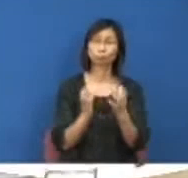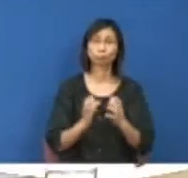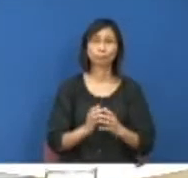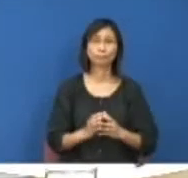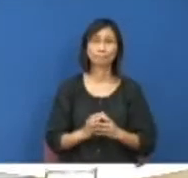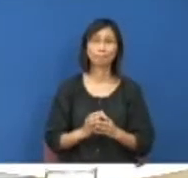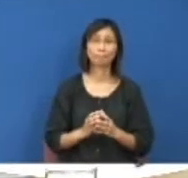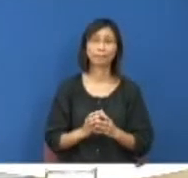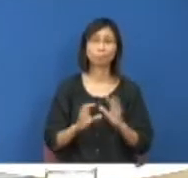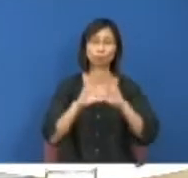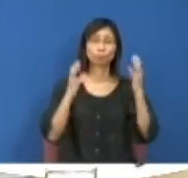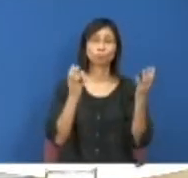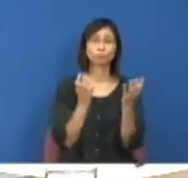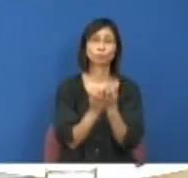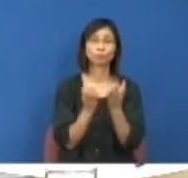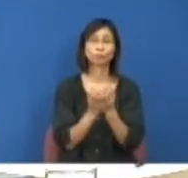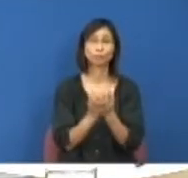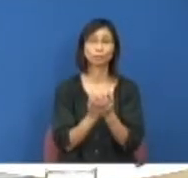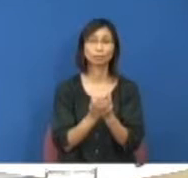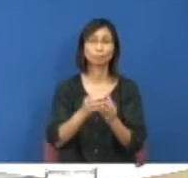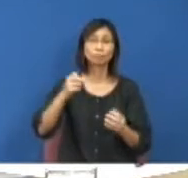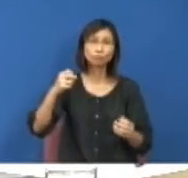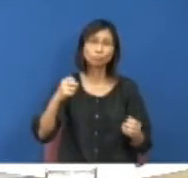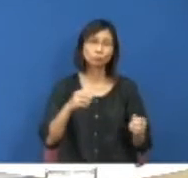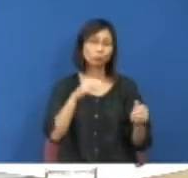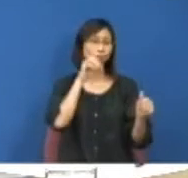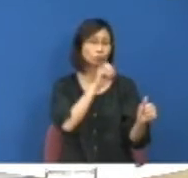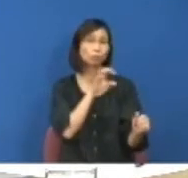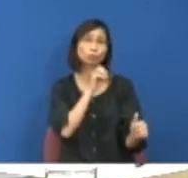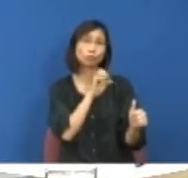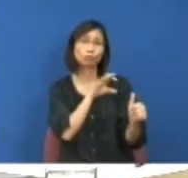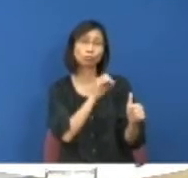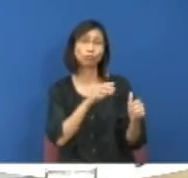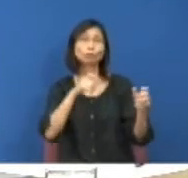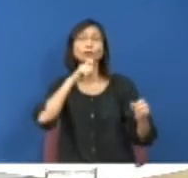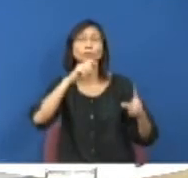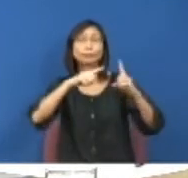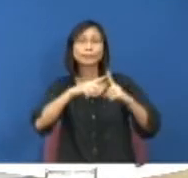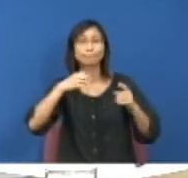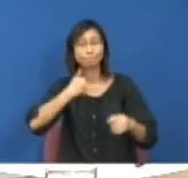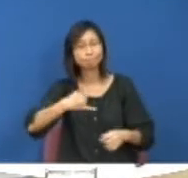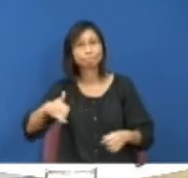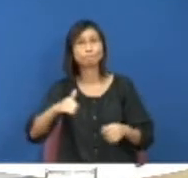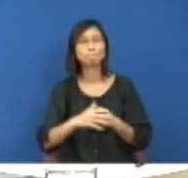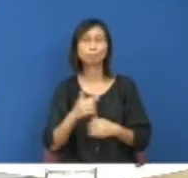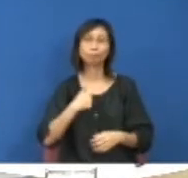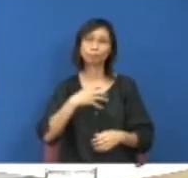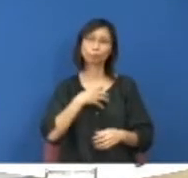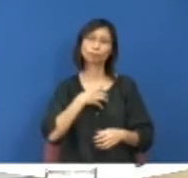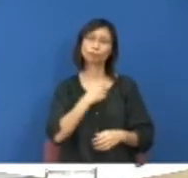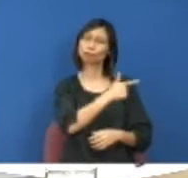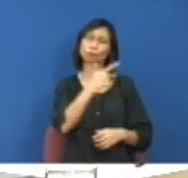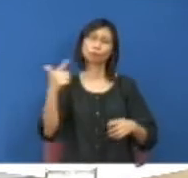這個組織者是三番四次解釋之後，就有些人就走了。因為其實我覺得有很多人